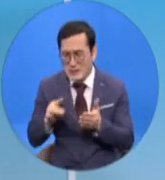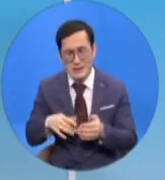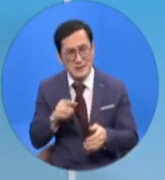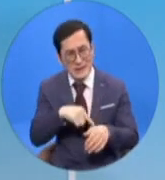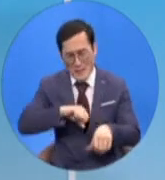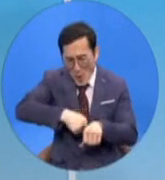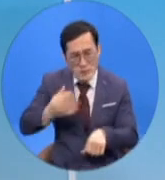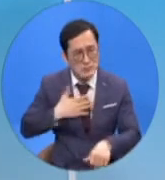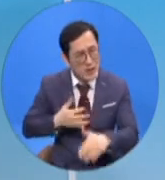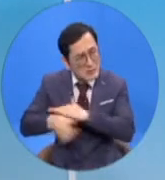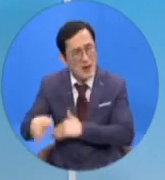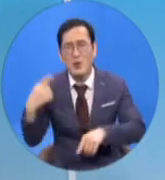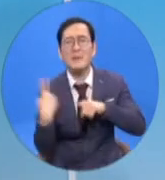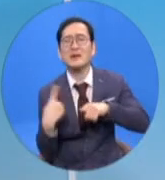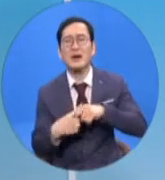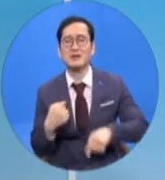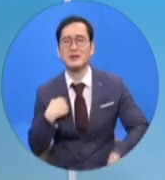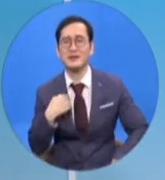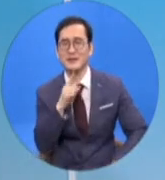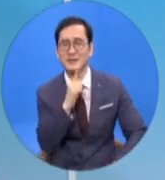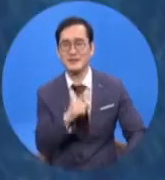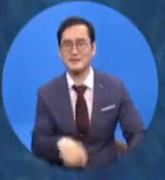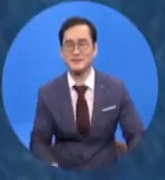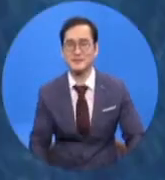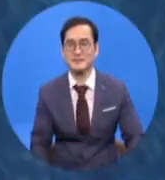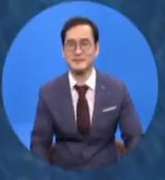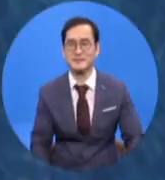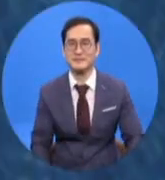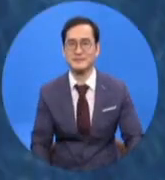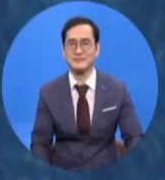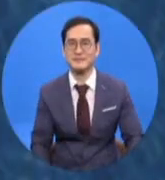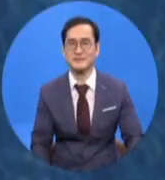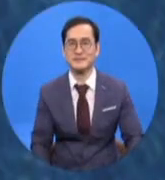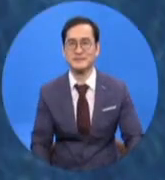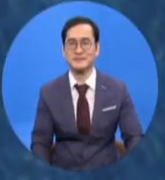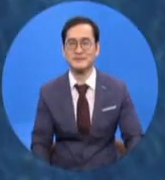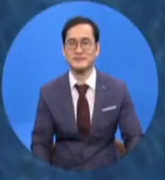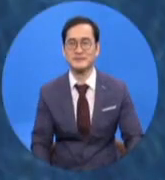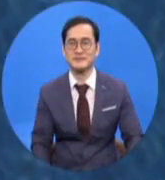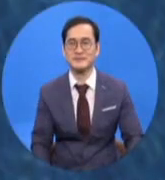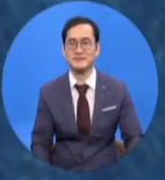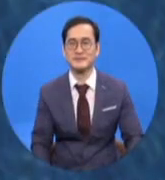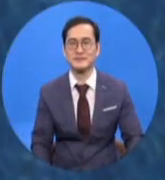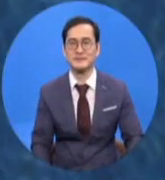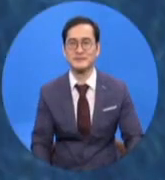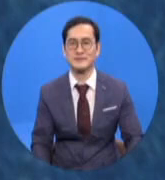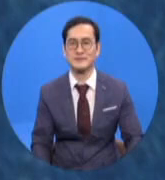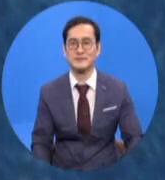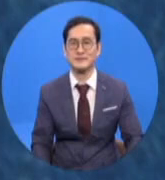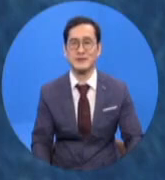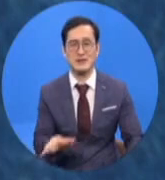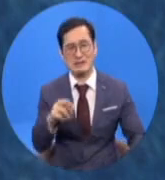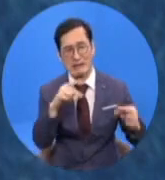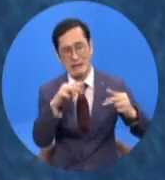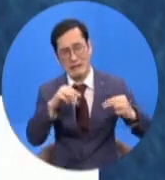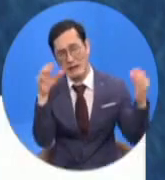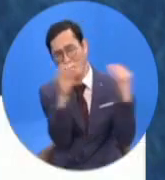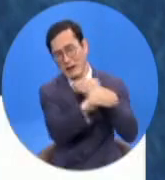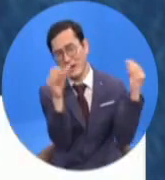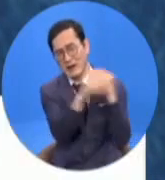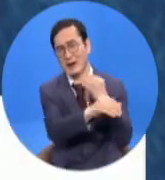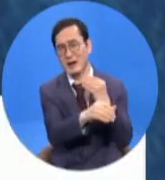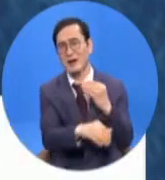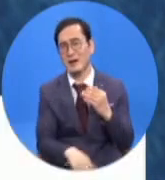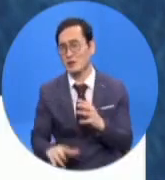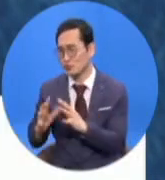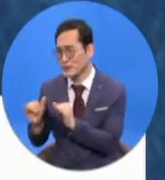지사를 더 공격하는 부분도 있구요 그 두가지가 는 다 했다고 봐요 첫째로 먼저 말씀하신것처럼 기본적으로 이제 네거티브 가 확산되는 것이 별로 도움이 안 된다고 하는 건